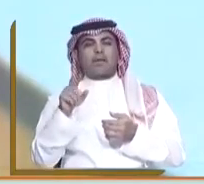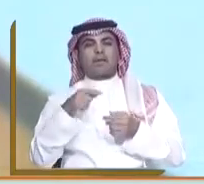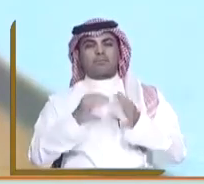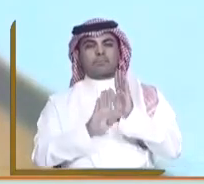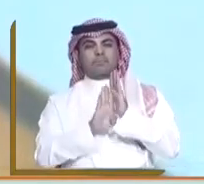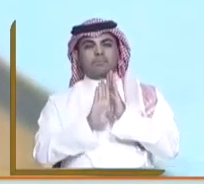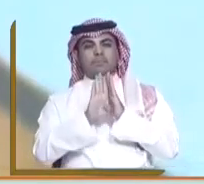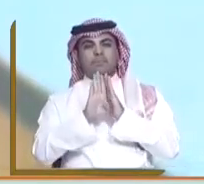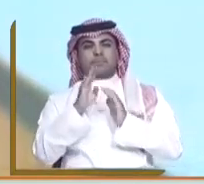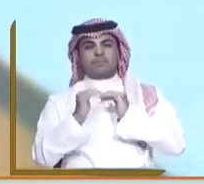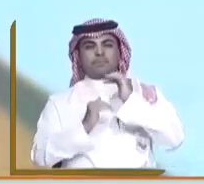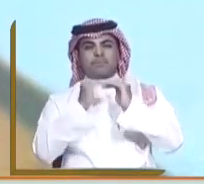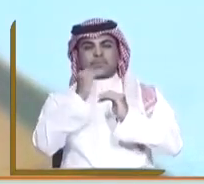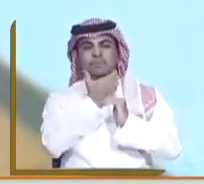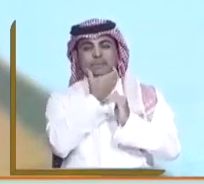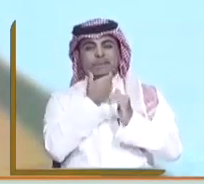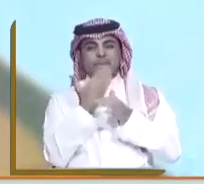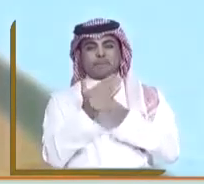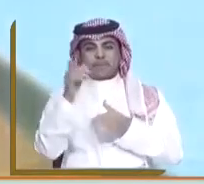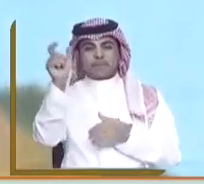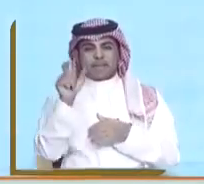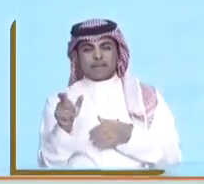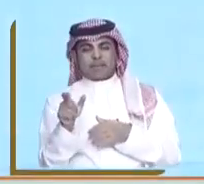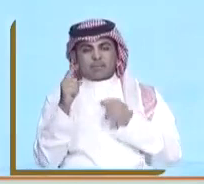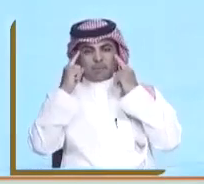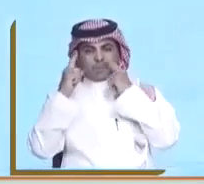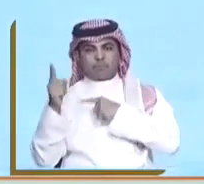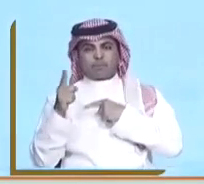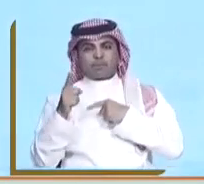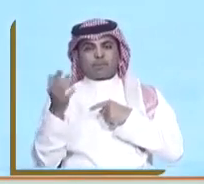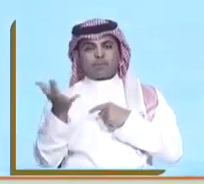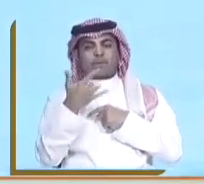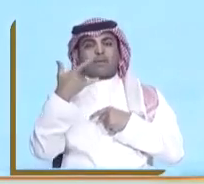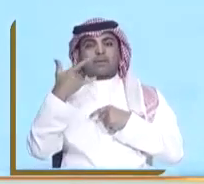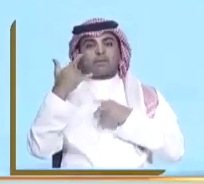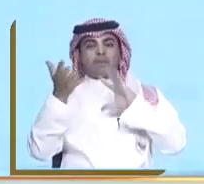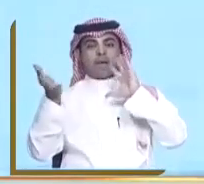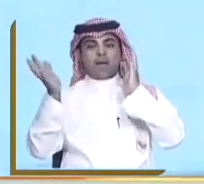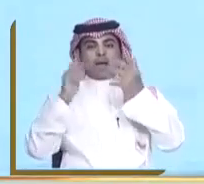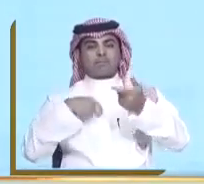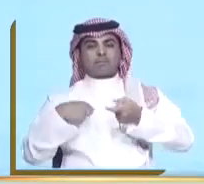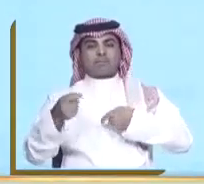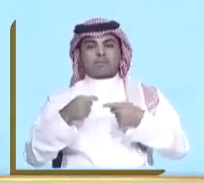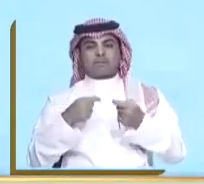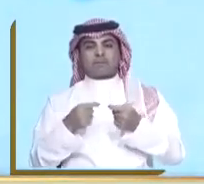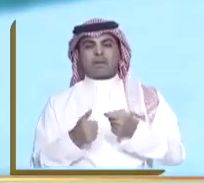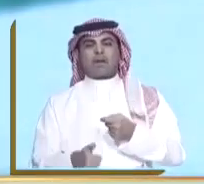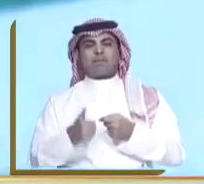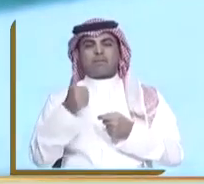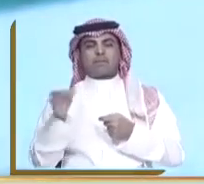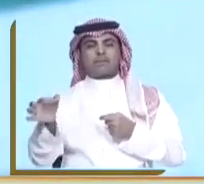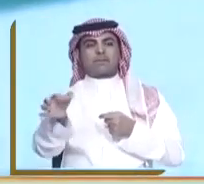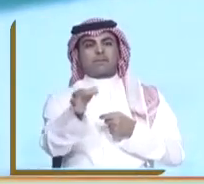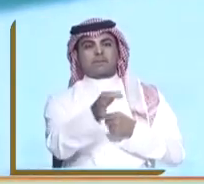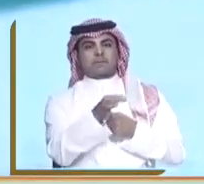ينمو هذا الرقم بشكل ملحوظ مؤكدا ان ايطاليا تعد من اكبر عشر اقتصادات في العالم ومن بين افضل عشرين دوله